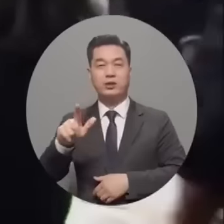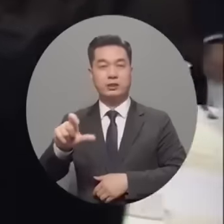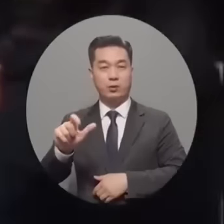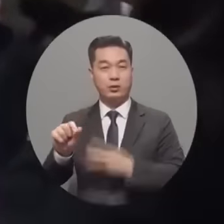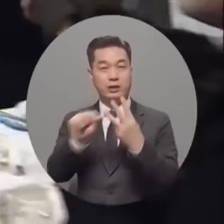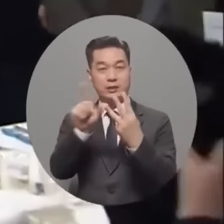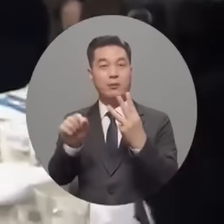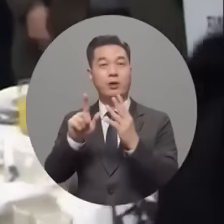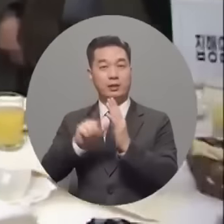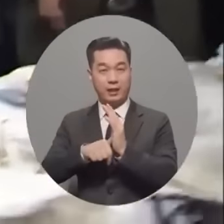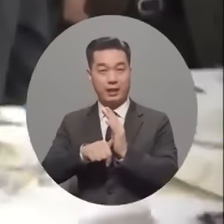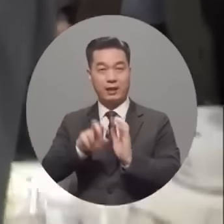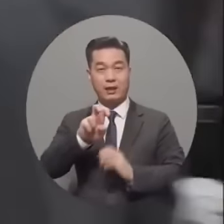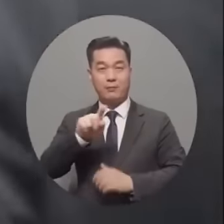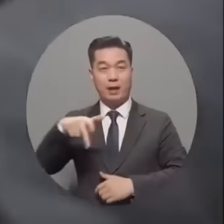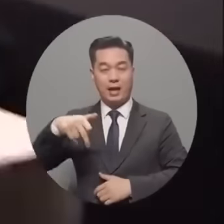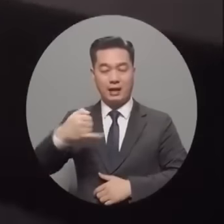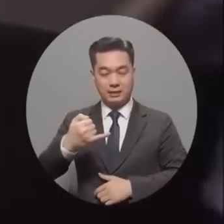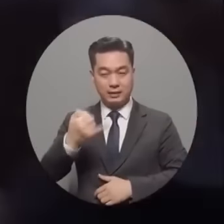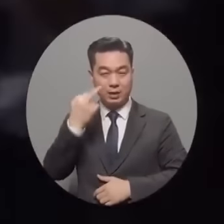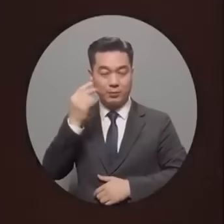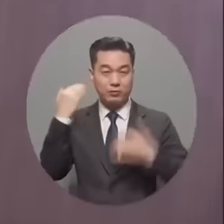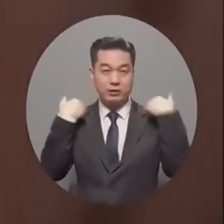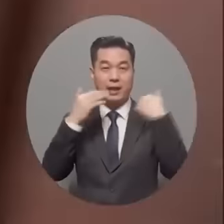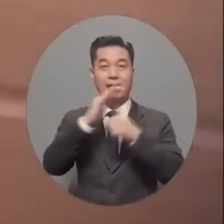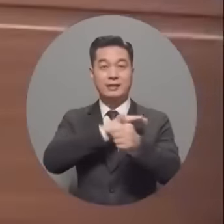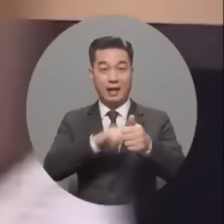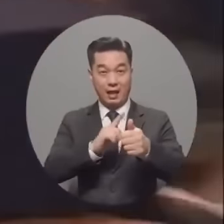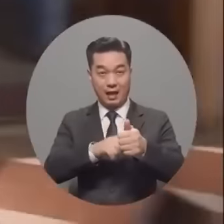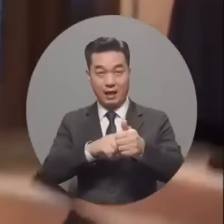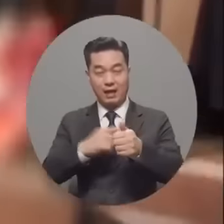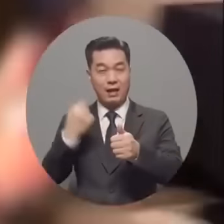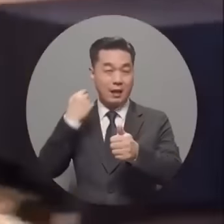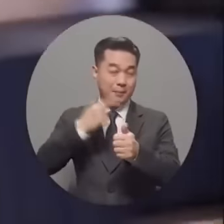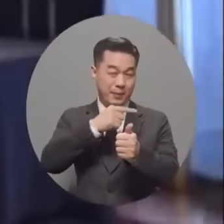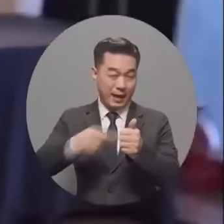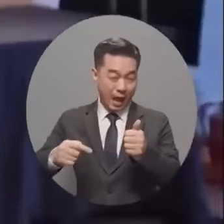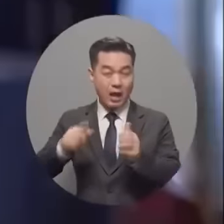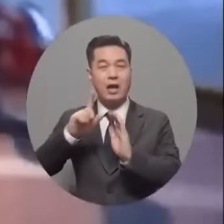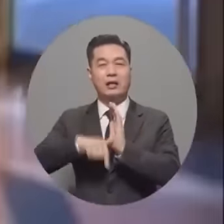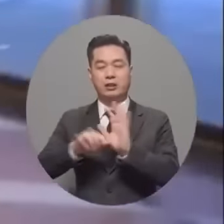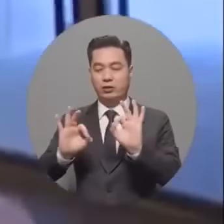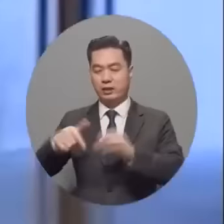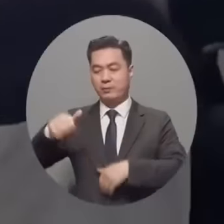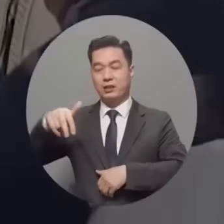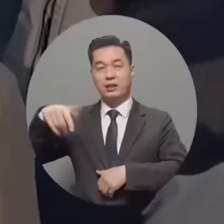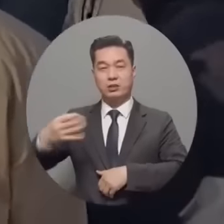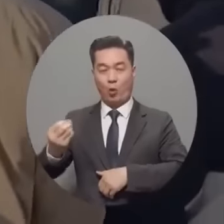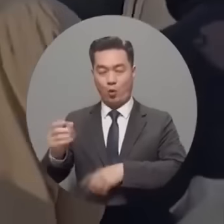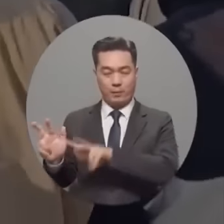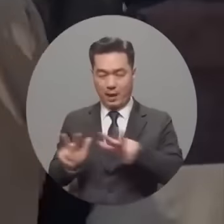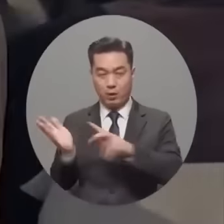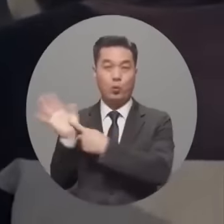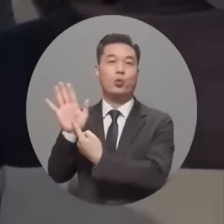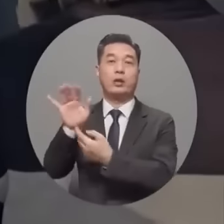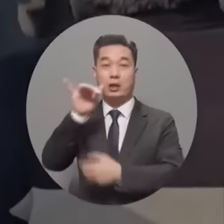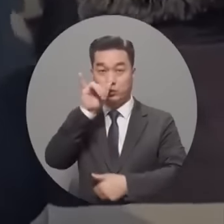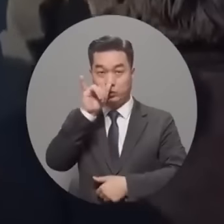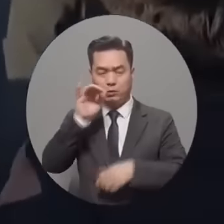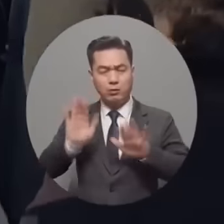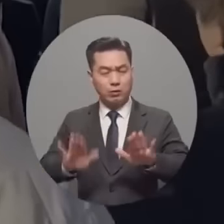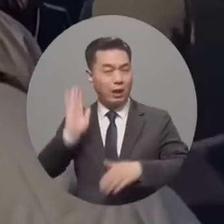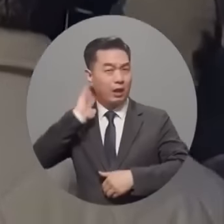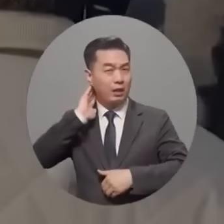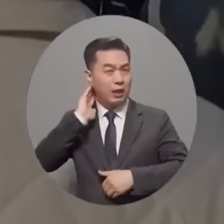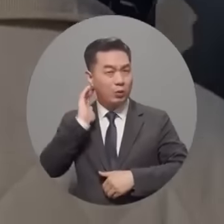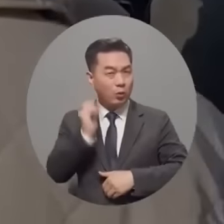3월 마크 리퍼트 주한 미국 대사를 피습한 범인 김기종의 신원도 바로 공개됐습니다. 하지만 대통령이